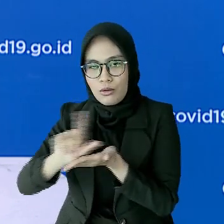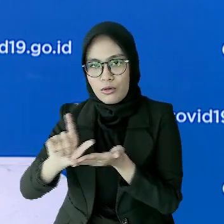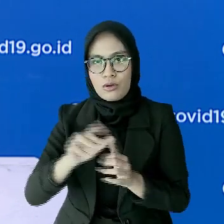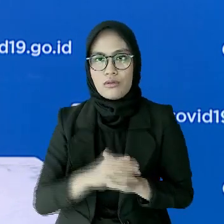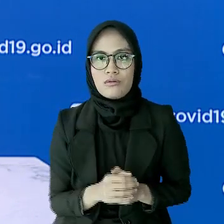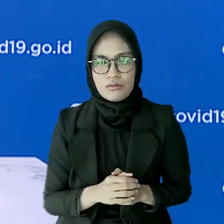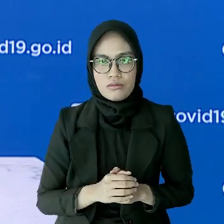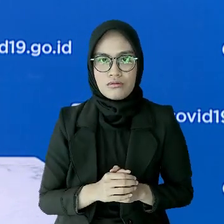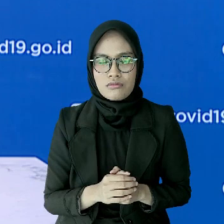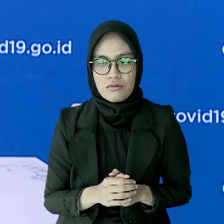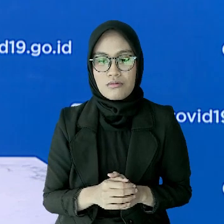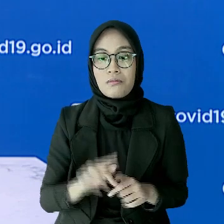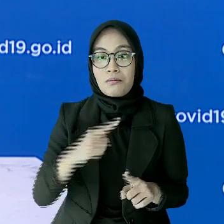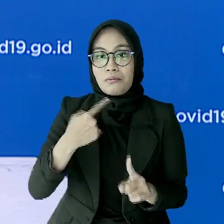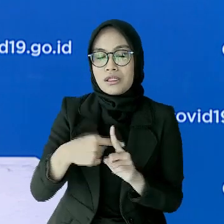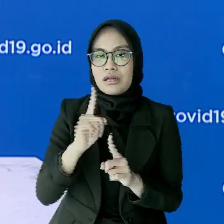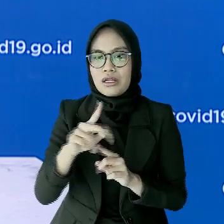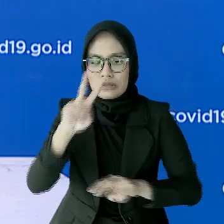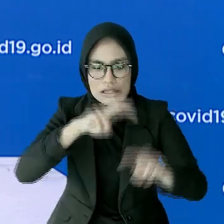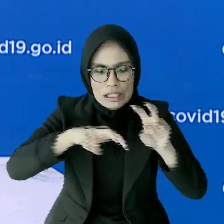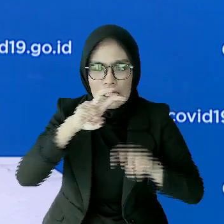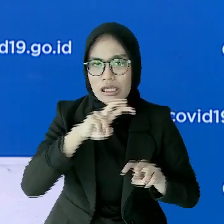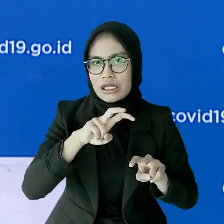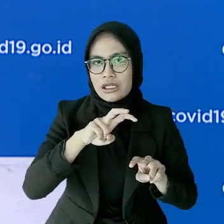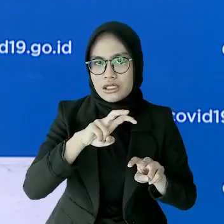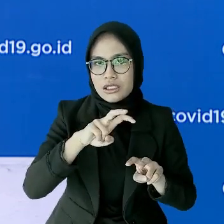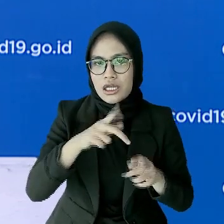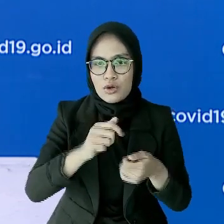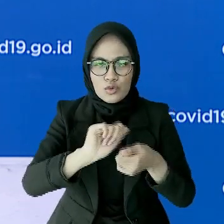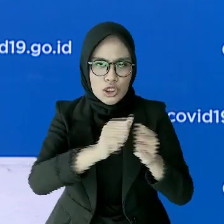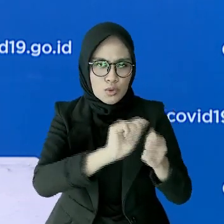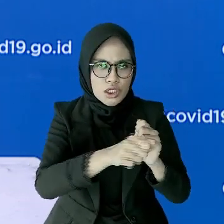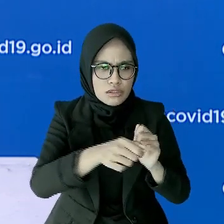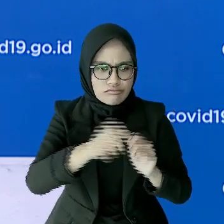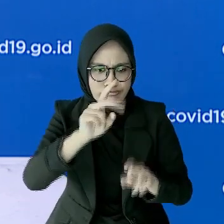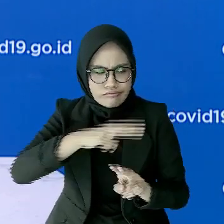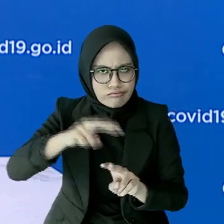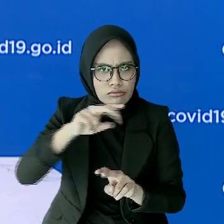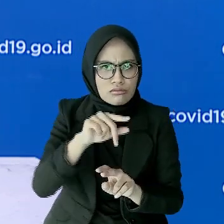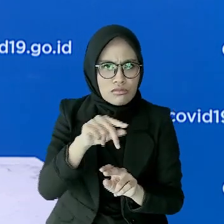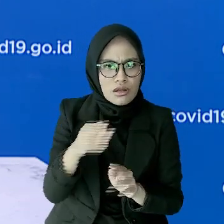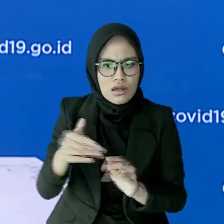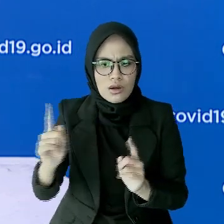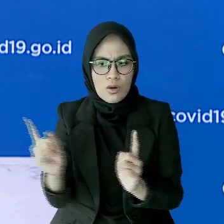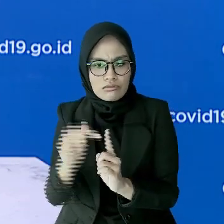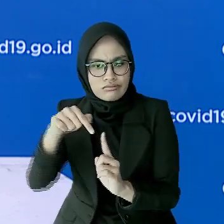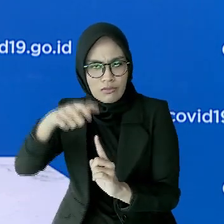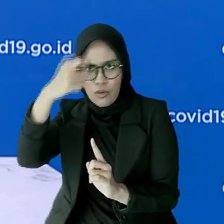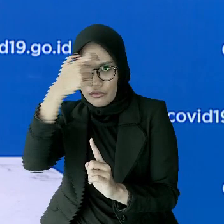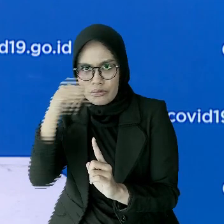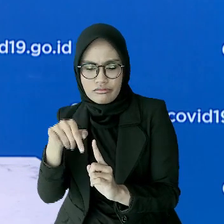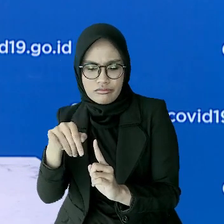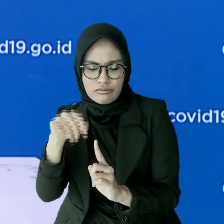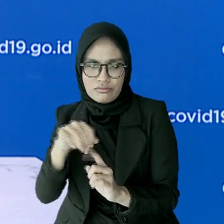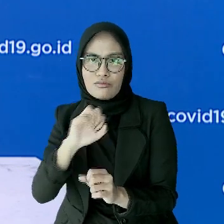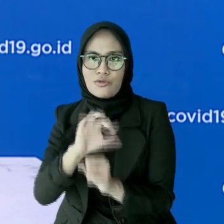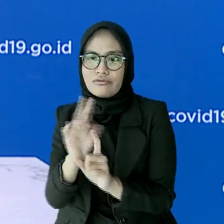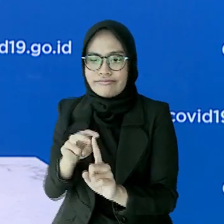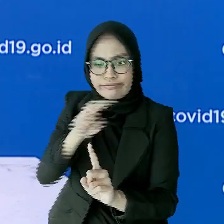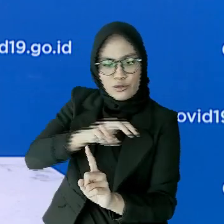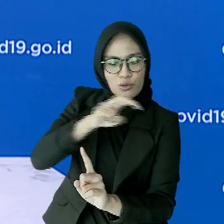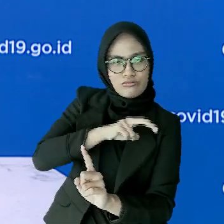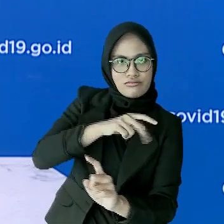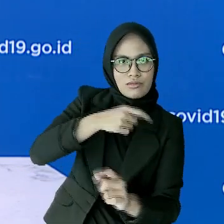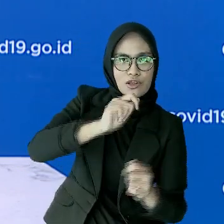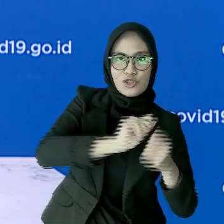dan melakukan tracing segera jika ada yang tertular. Selain itu, diharapkan pihak sekolah selalu